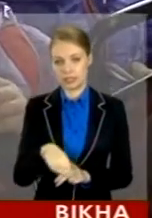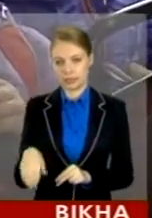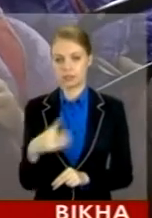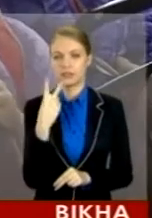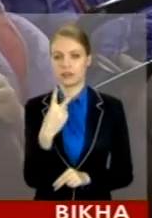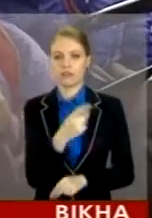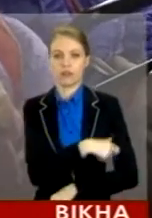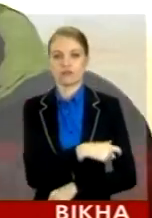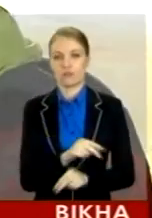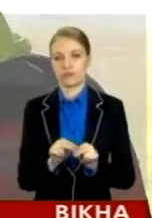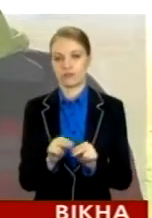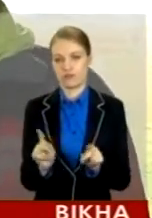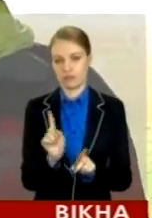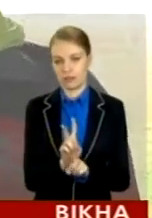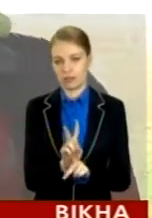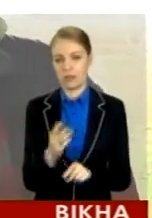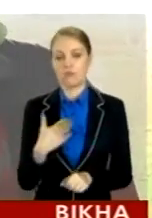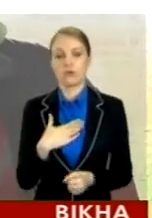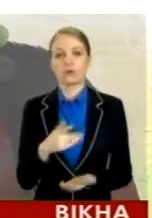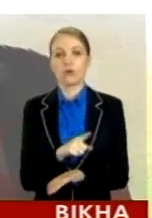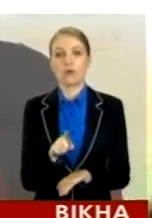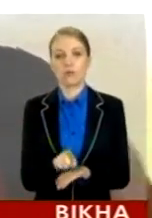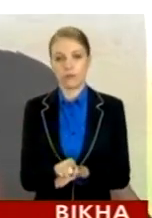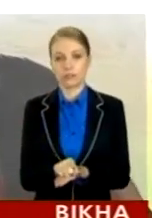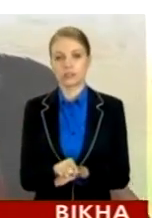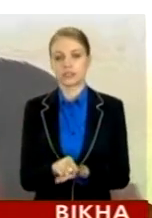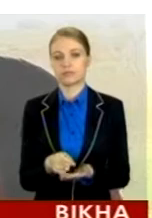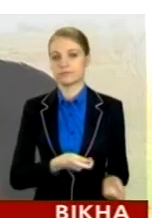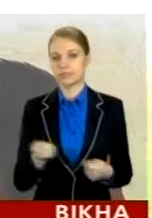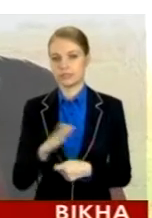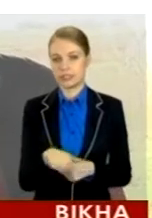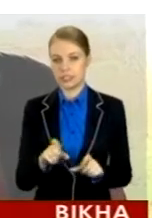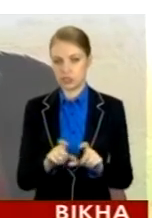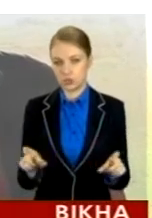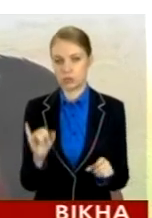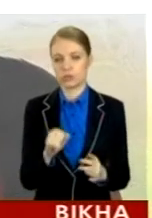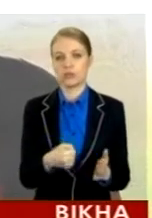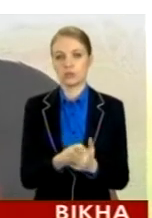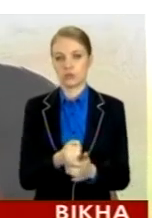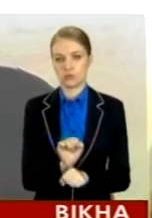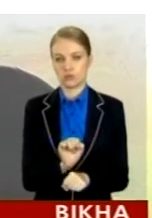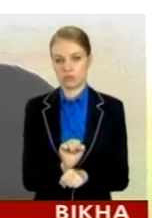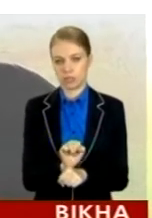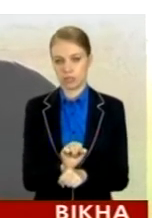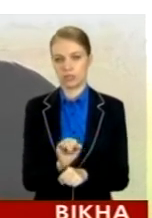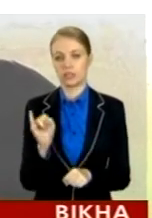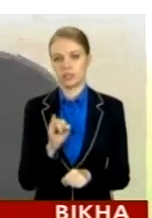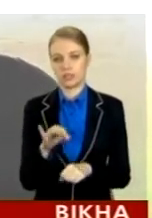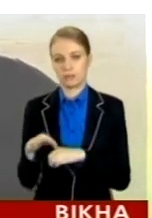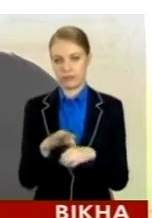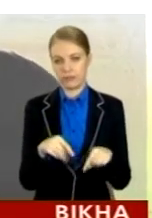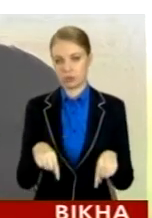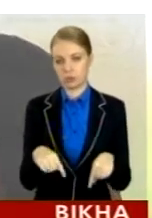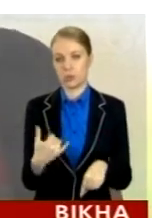два чергові вчителі мої обов'язки входить вивести дітей зі школи і до зупинки і ввести сюди